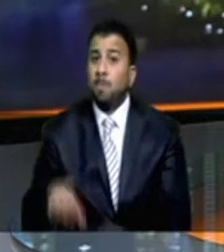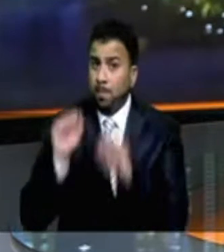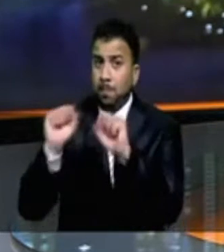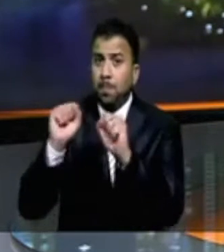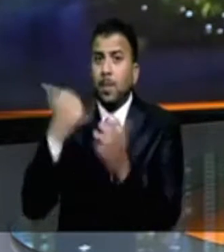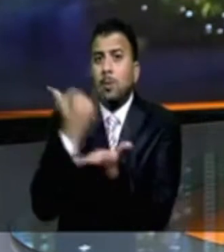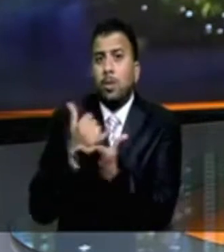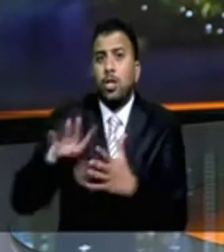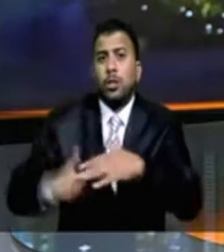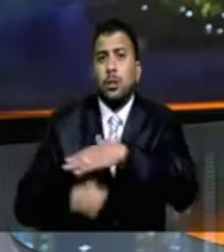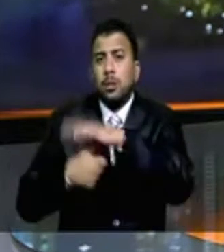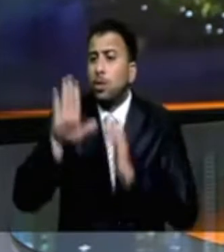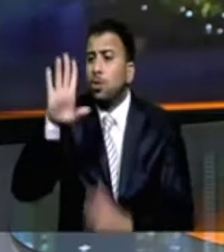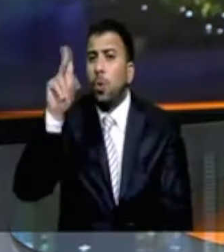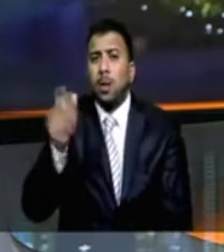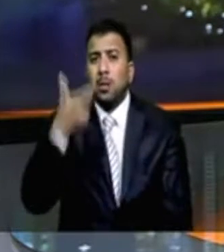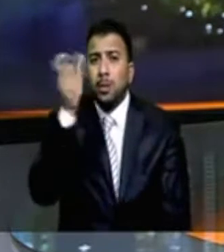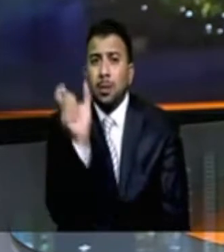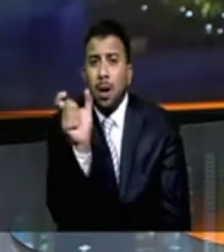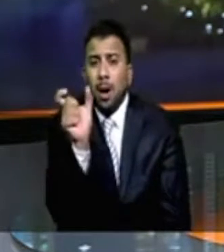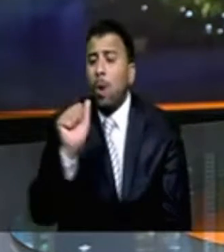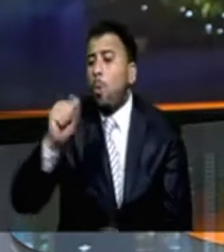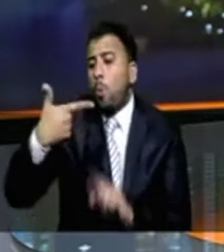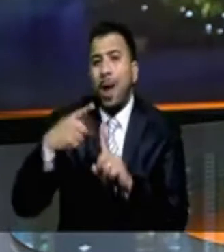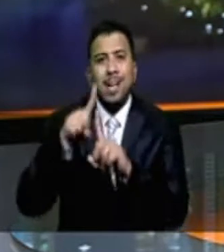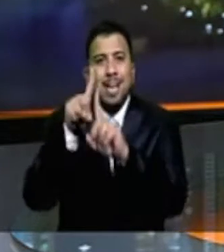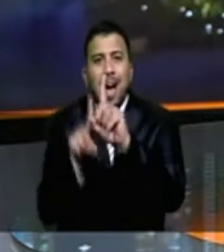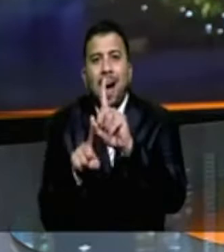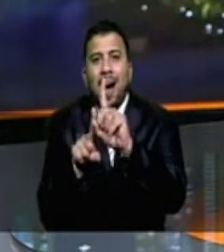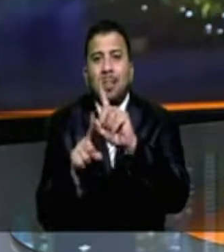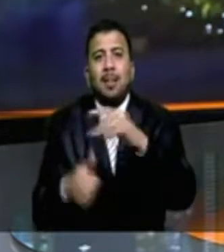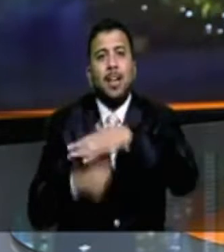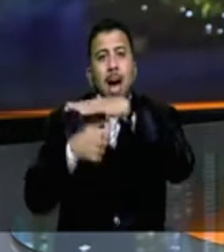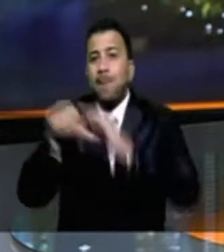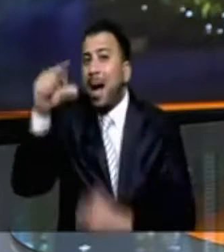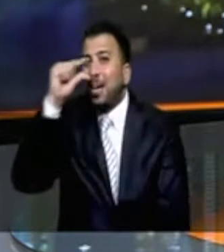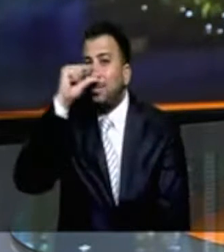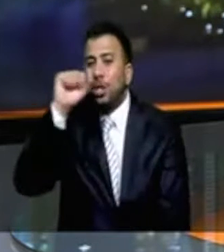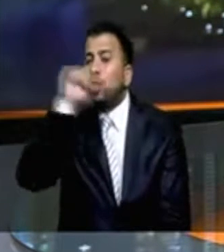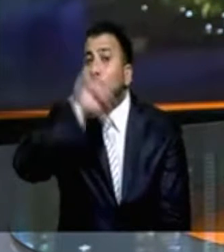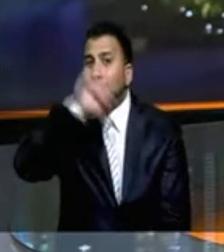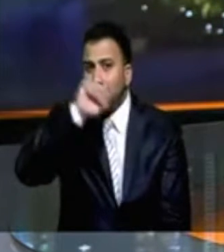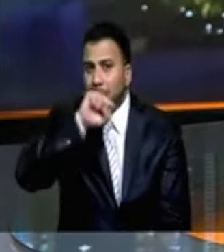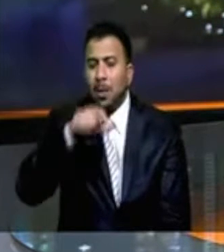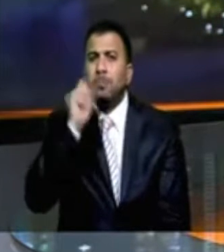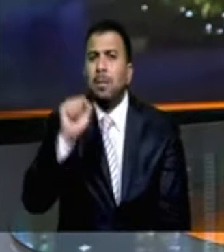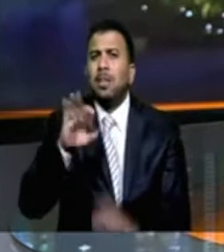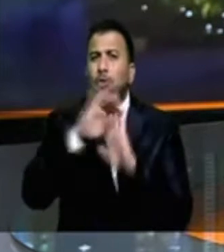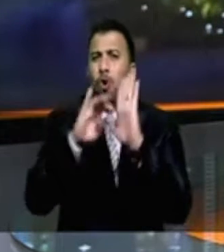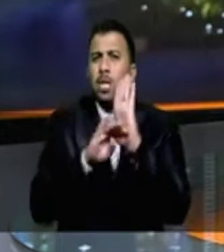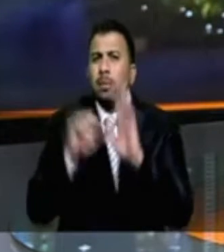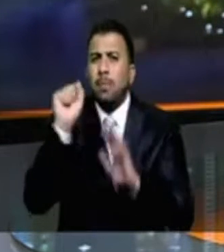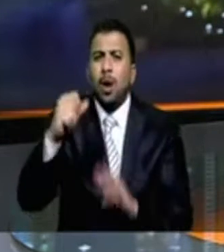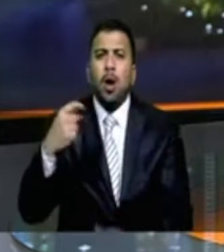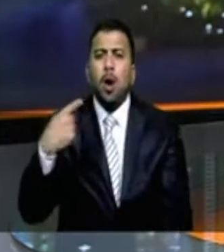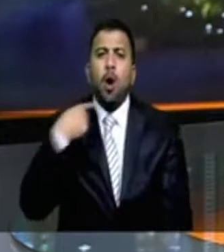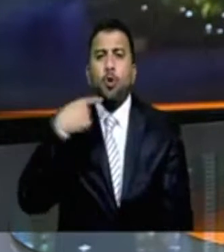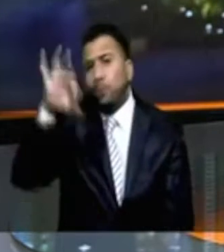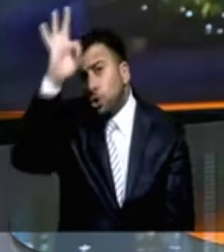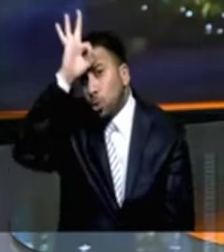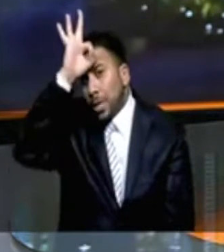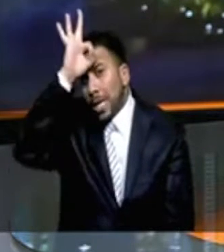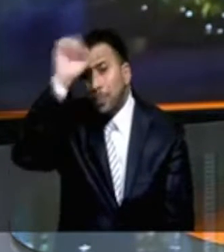تحت رعاية سمو الشيخ سلطان بن محمد بن سلطان القاسمي ولي العهد نائب حاكم الشارقة، وتنظم أكاديمية